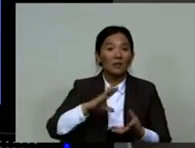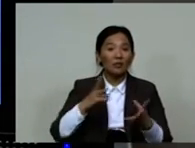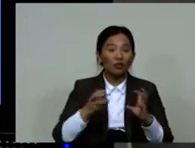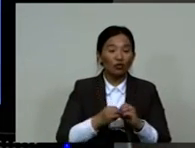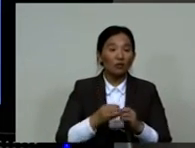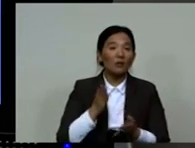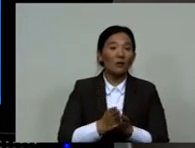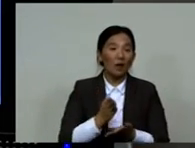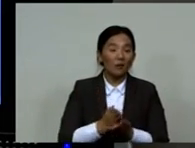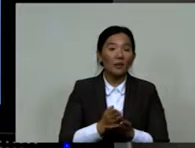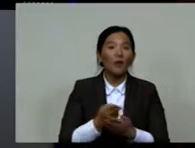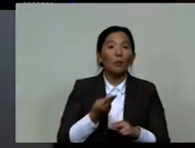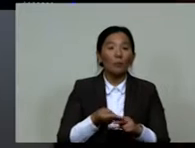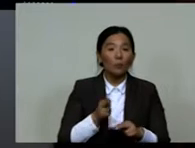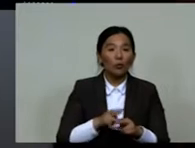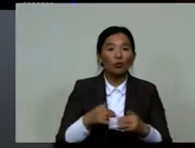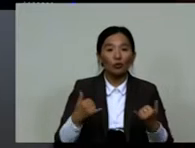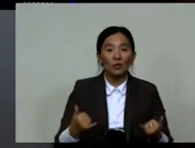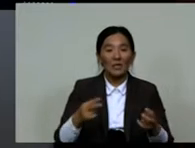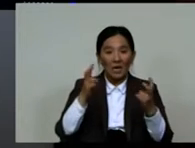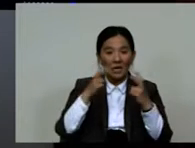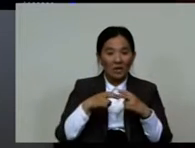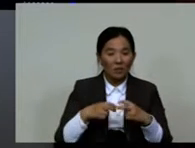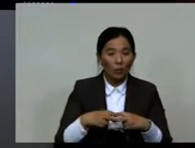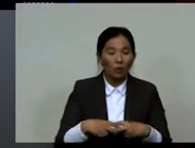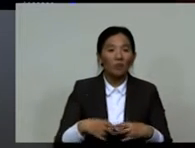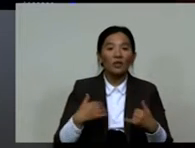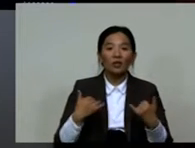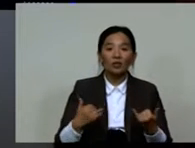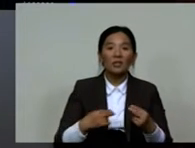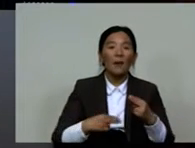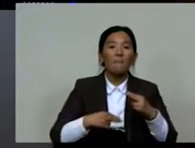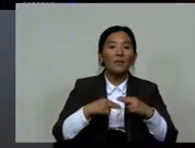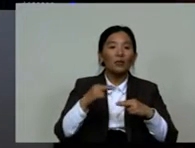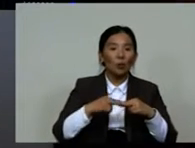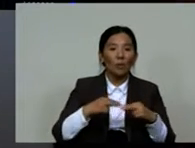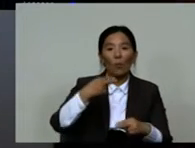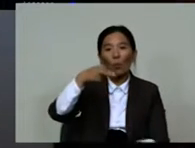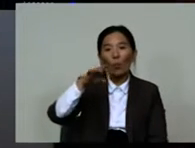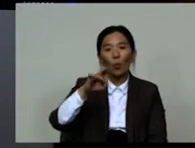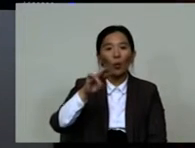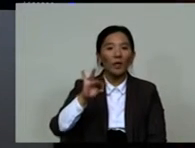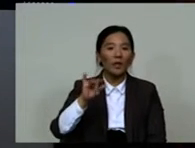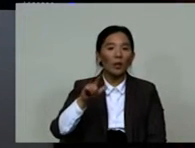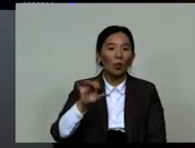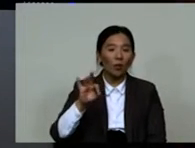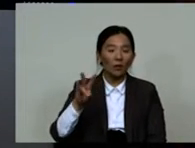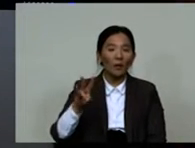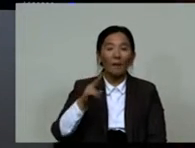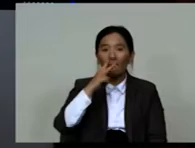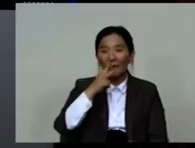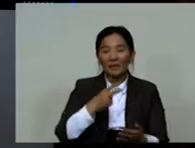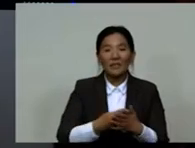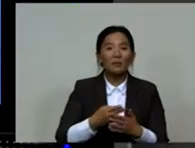данные. Давайте рассмотрим. Сейчас построим полигон. Посмотрите